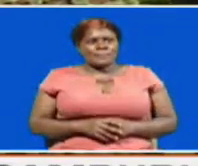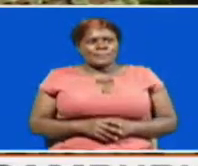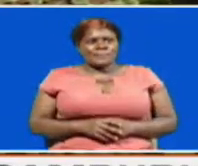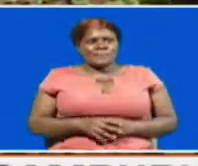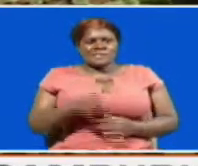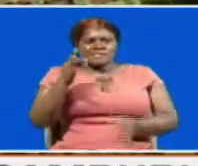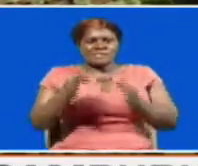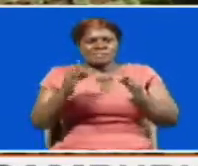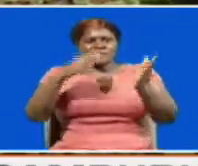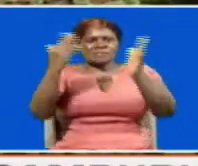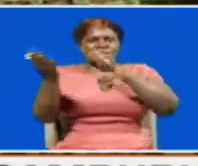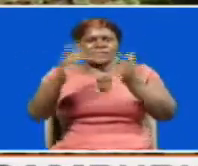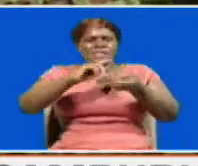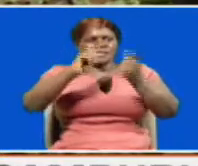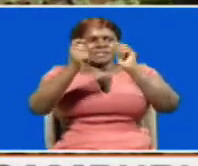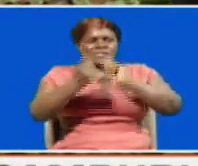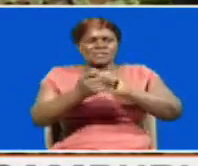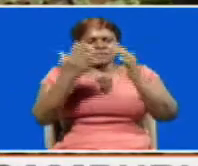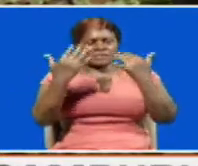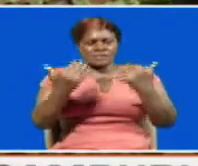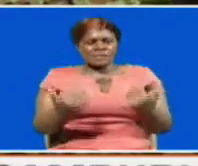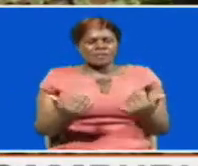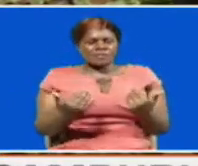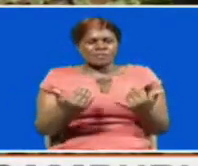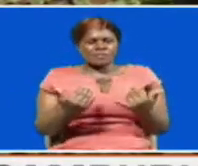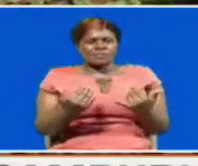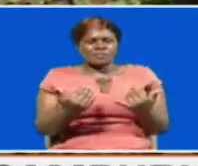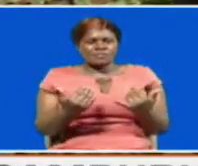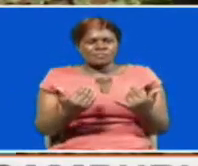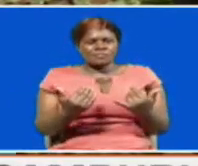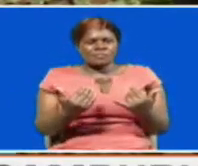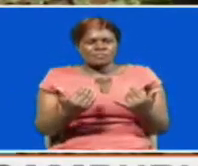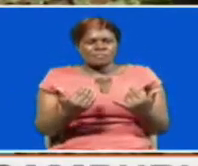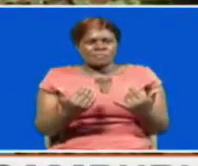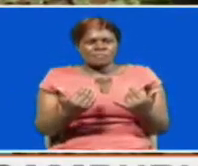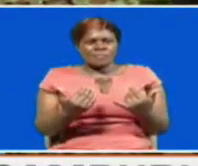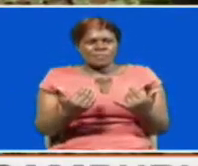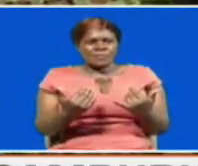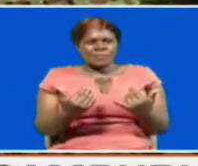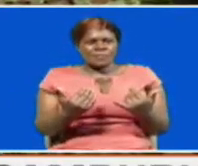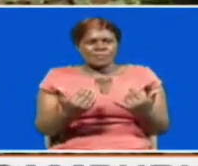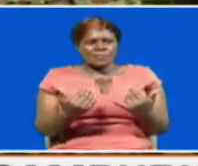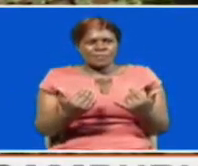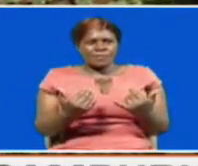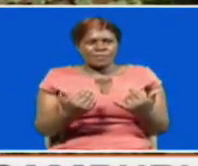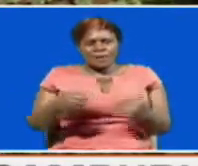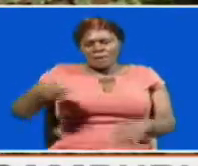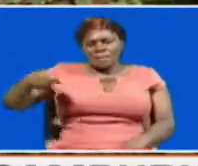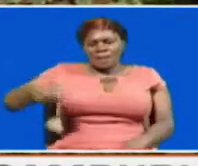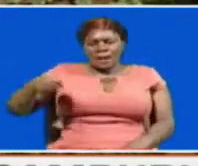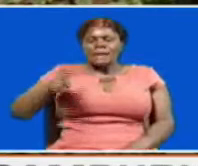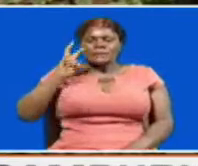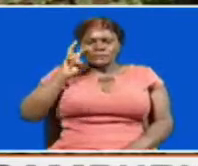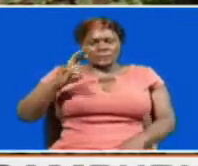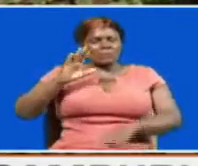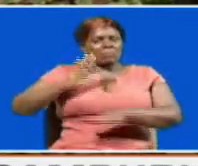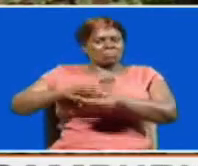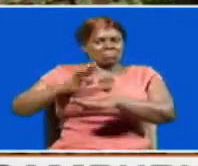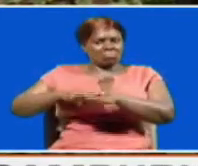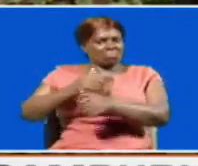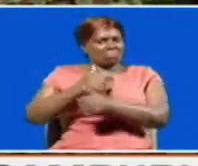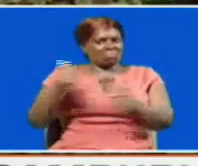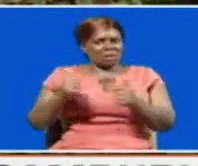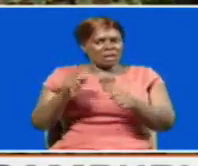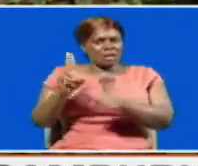Kulingana siwezi weka chini. Kuweka chini sahizi kulingana na climate change iwezi kuwa. Sasa kwa hii magunia ndio tunaona inakuwa vizuri